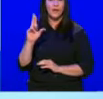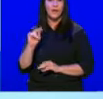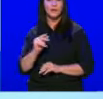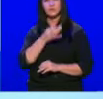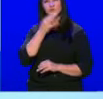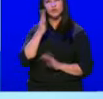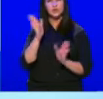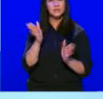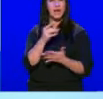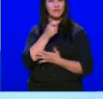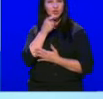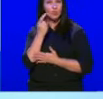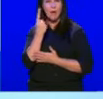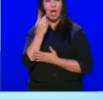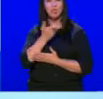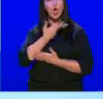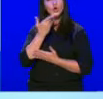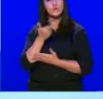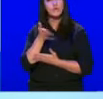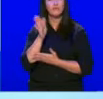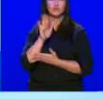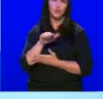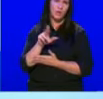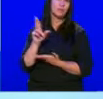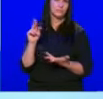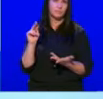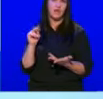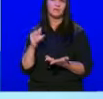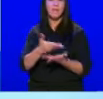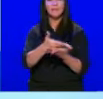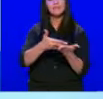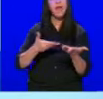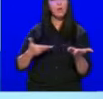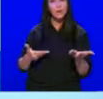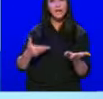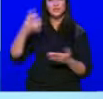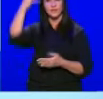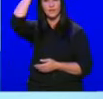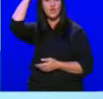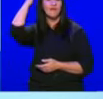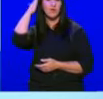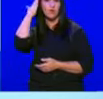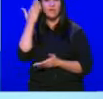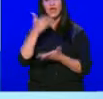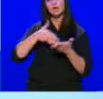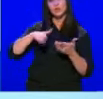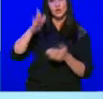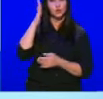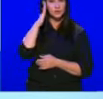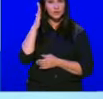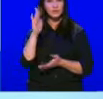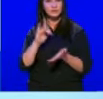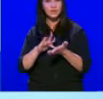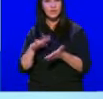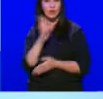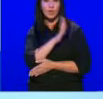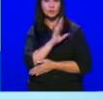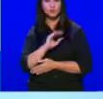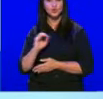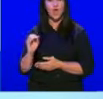че в случая става дума за едно изявление, дори да го наричаме декларация, на държавни глави на част от страните в Централна и